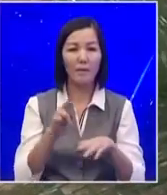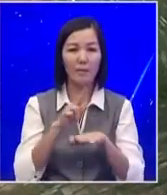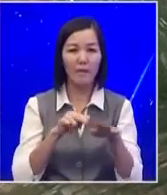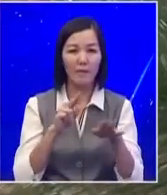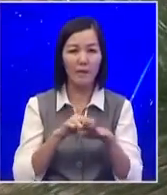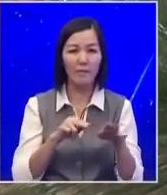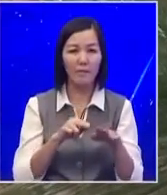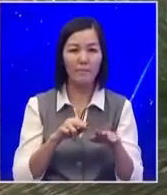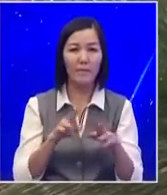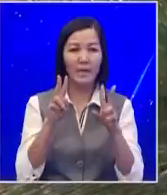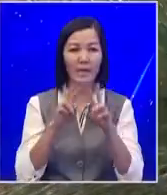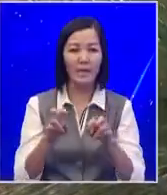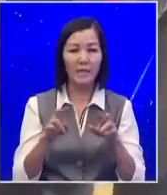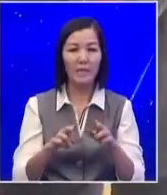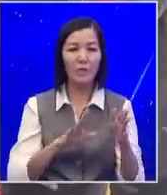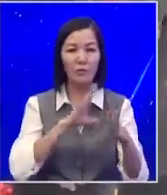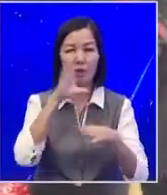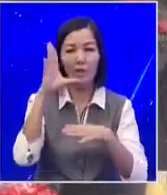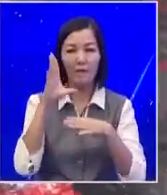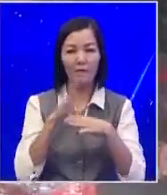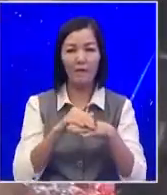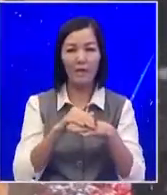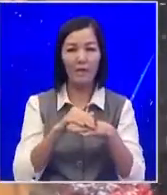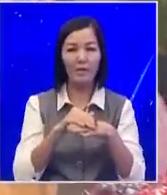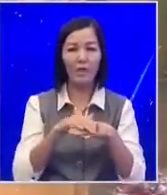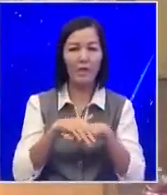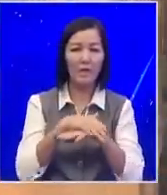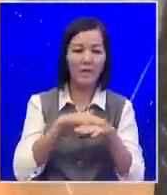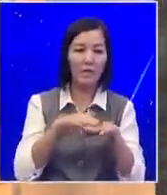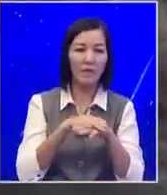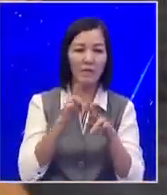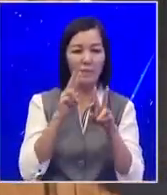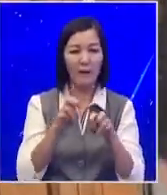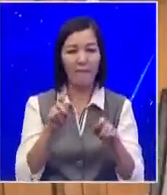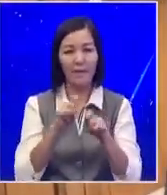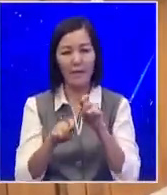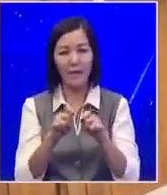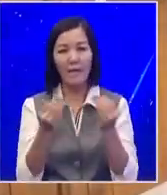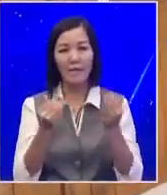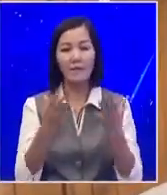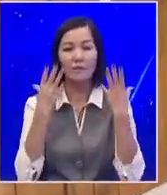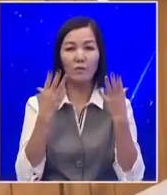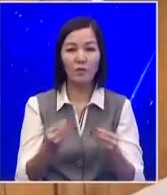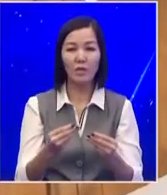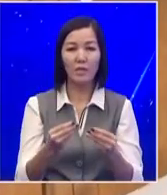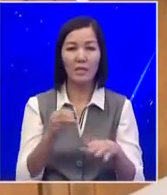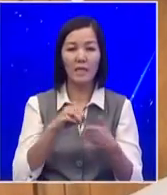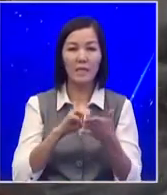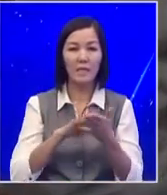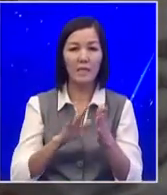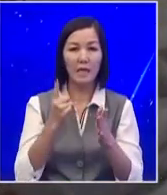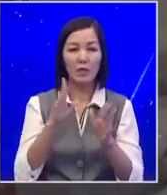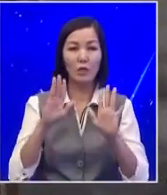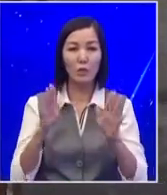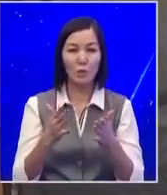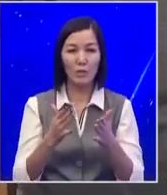правоохранительные органы выходят в рейды, круглосуточно мониторят рынки и базары. На сегодняшний день зарегистрирован только один